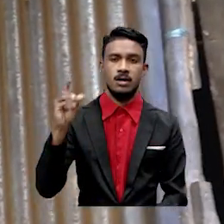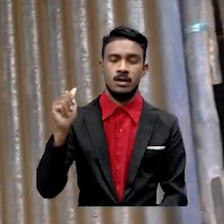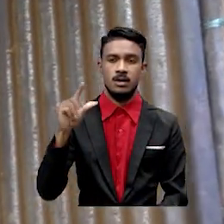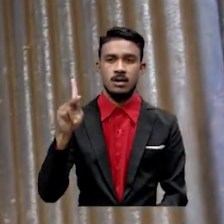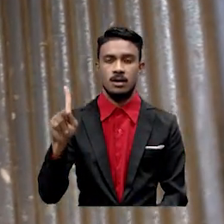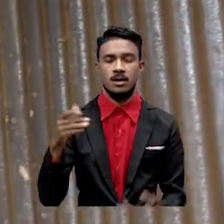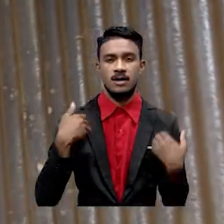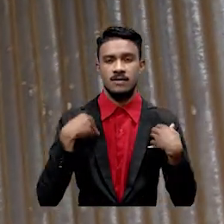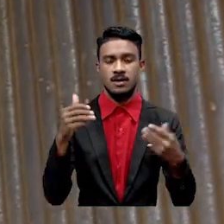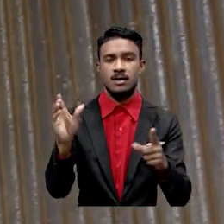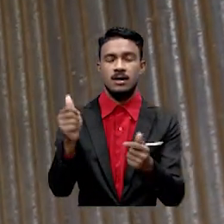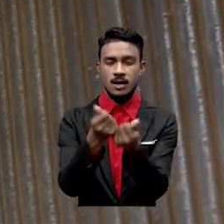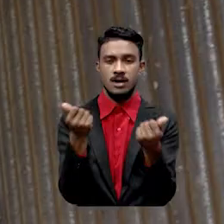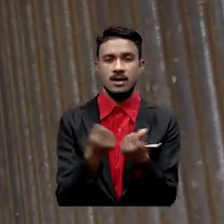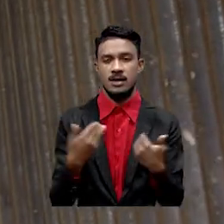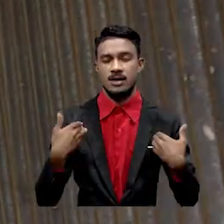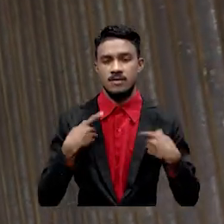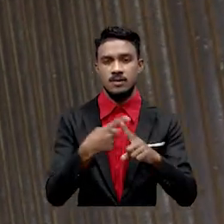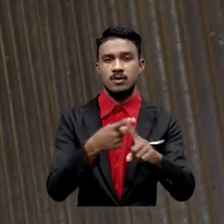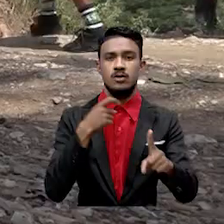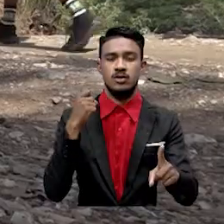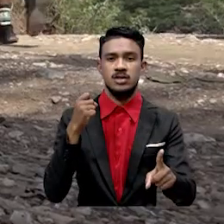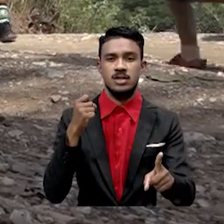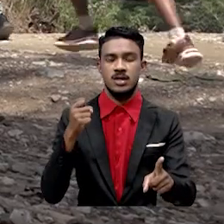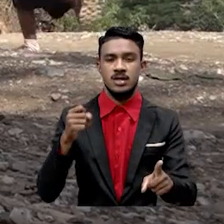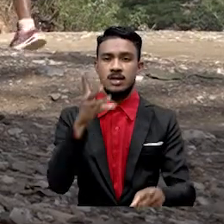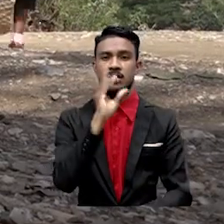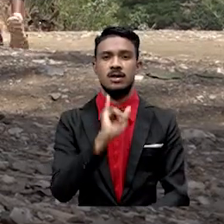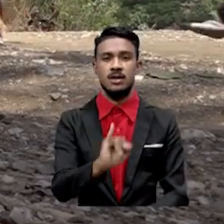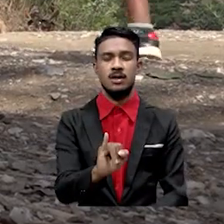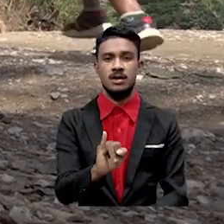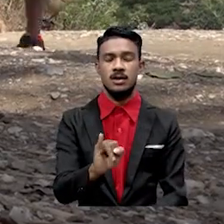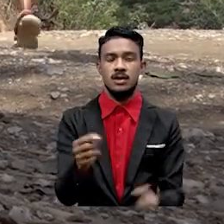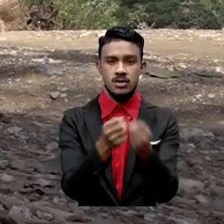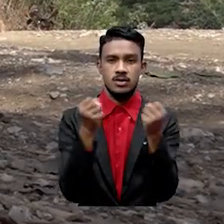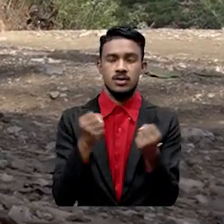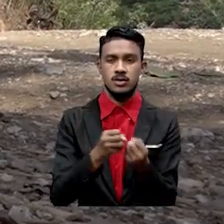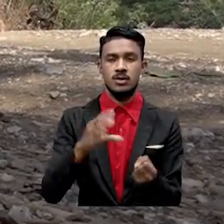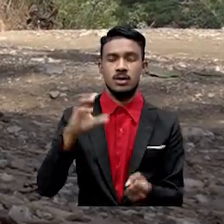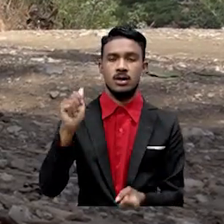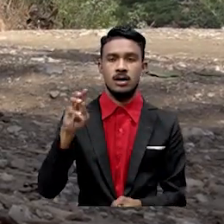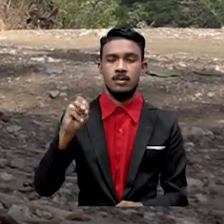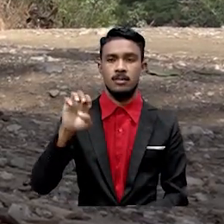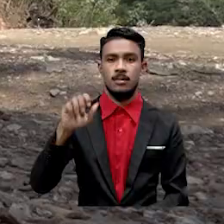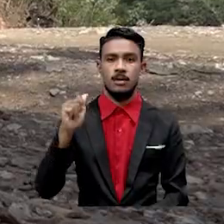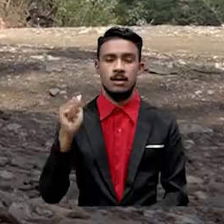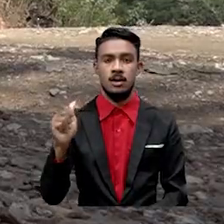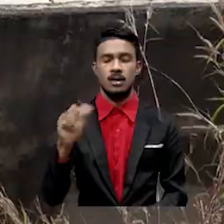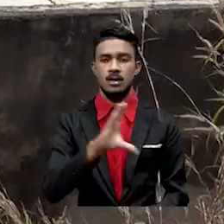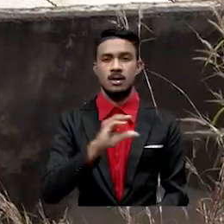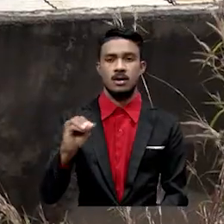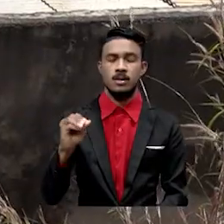nia lokalizasão parte ida husi cidade dili, iha laletek suku Kamea Fatuahi, posto administrativo Cristo